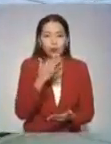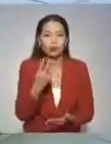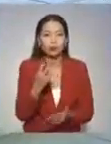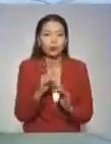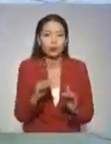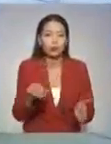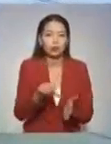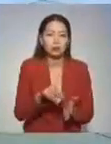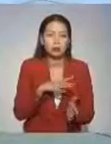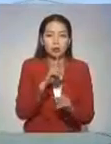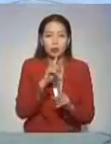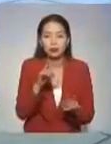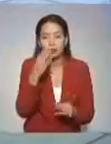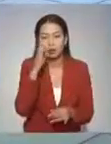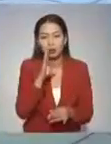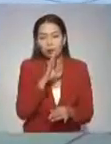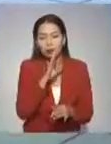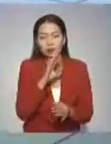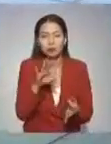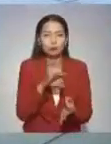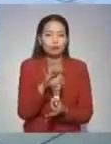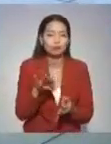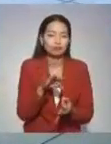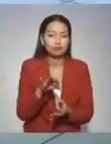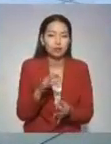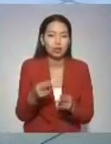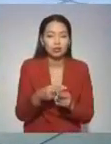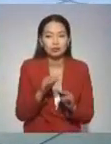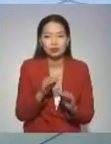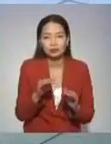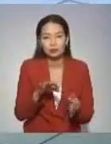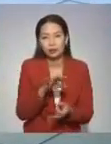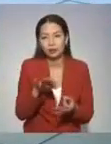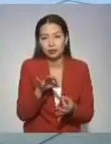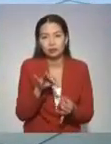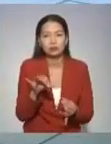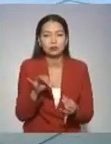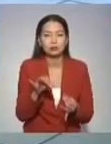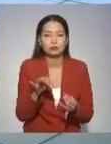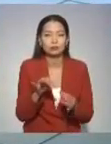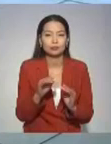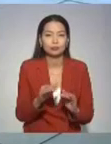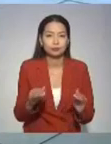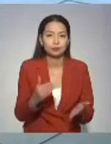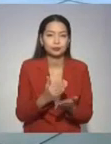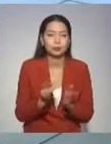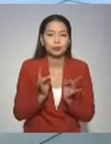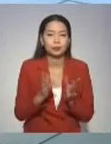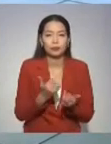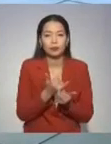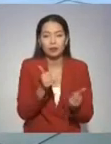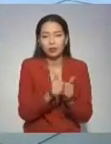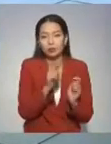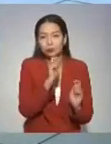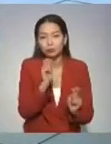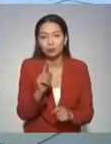қатарында ерекше және ата-ана қамқорлығынан қалған балалар мен оқу озаттары бар. Мерекеге шақырылған оқушылардың әрқайсына сыйлықтар мен